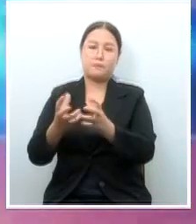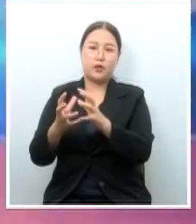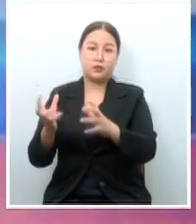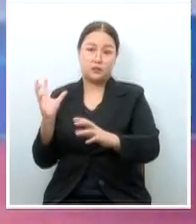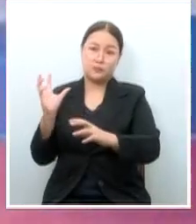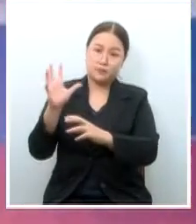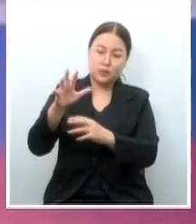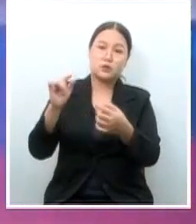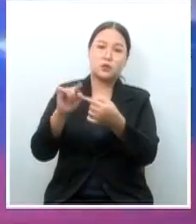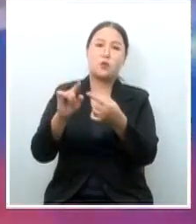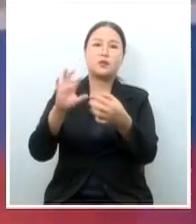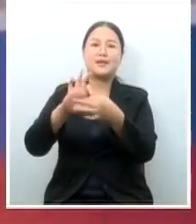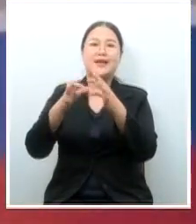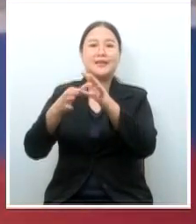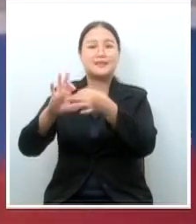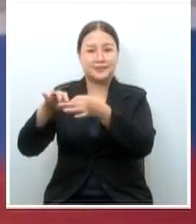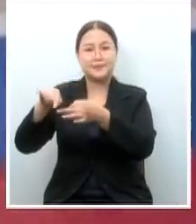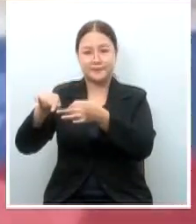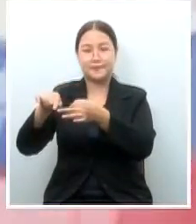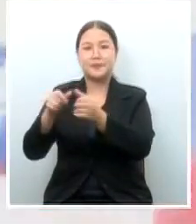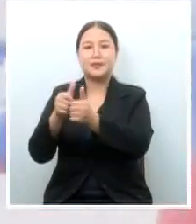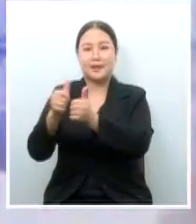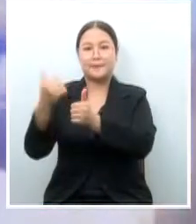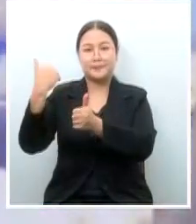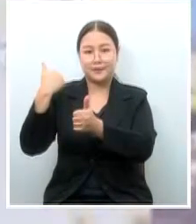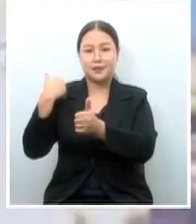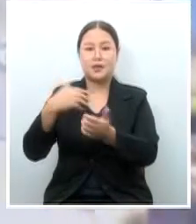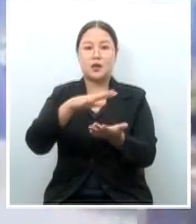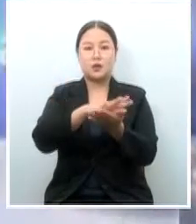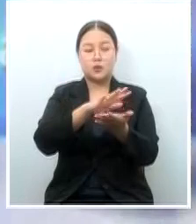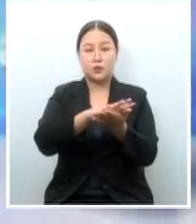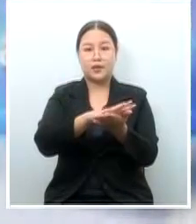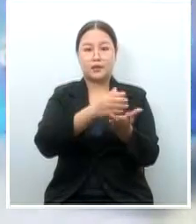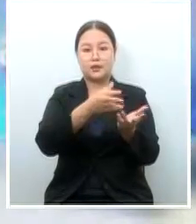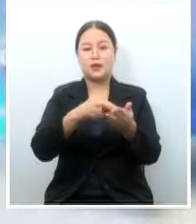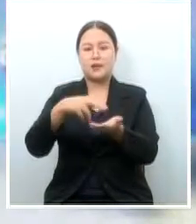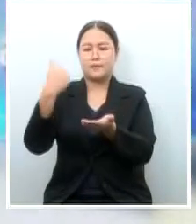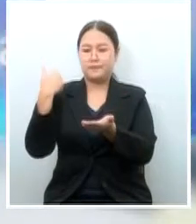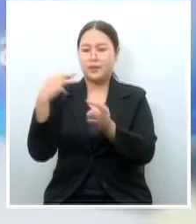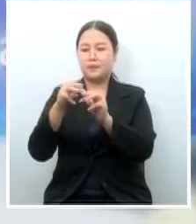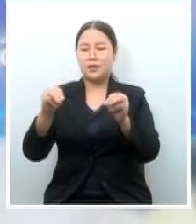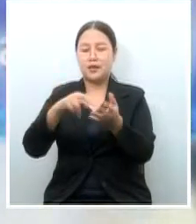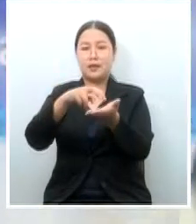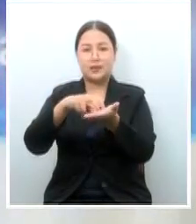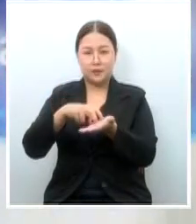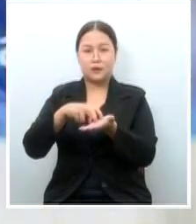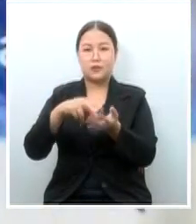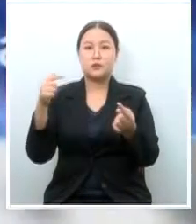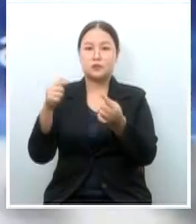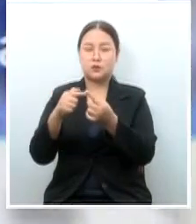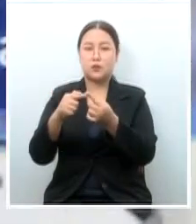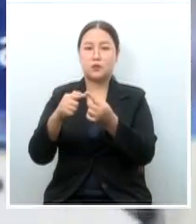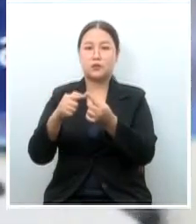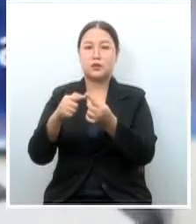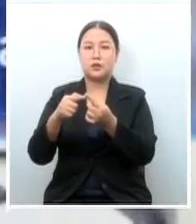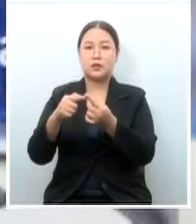า4เกมและเอเชียนเกมโรงเรียนวัดราชโอรสได้รับการรับรองมาตรฐานการศึกษาจากสำนักงานรับ